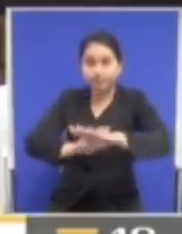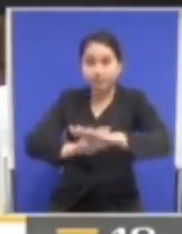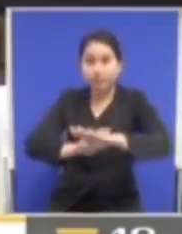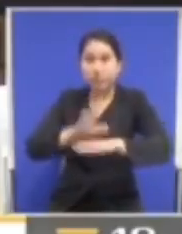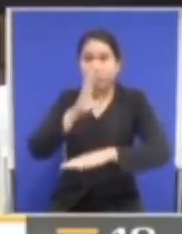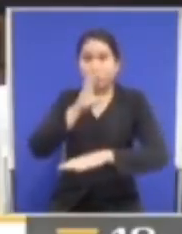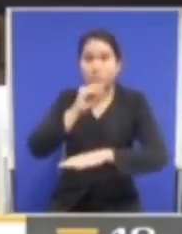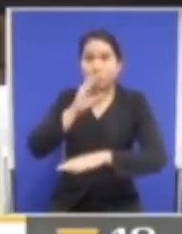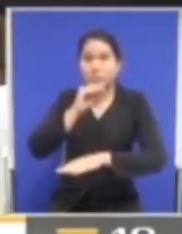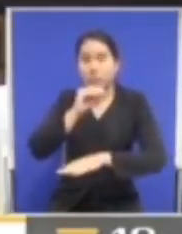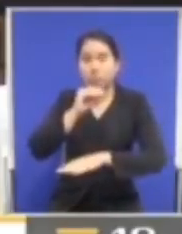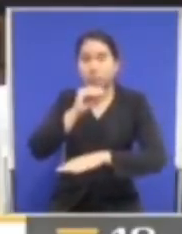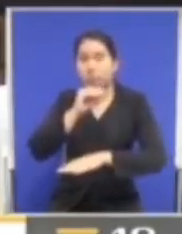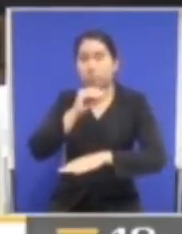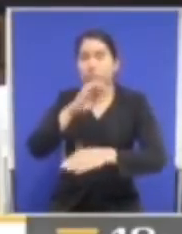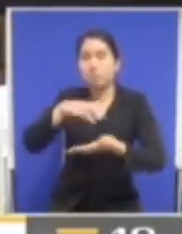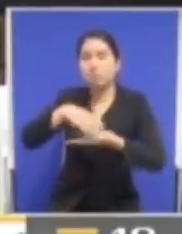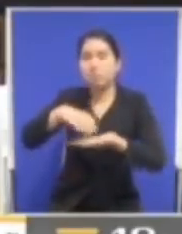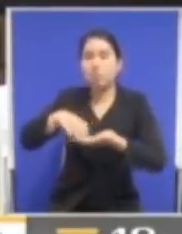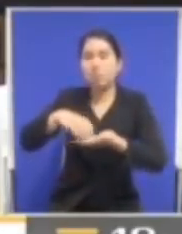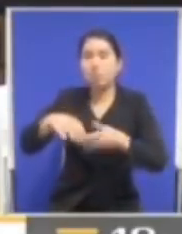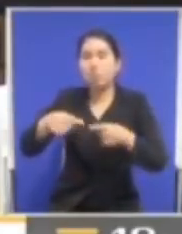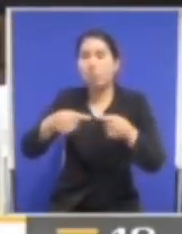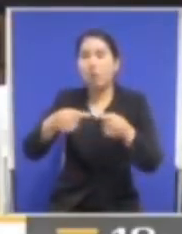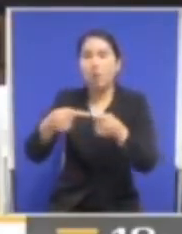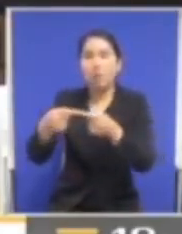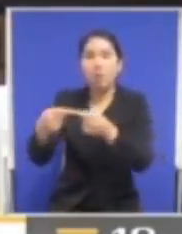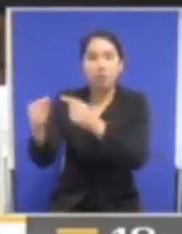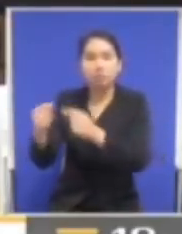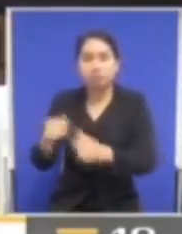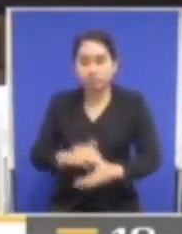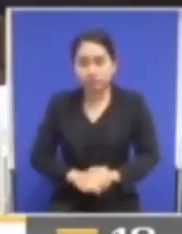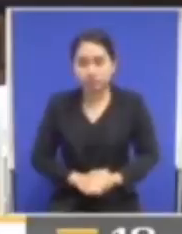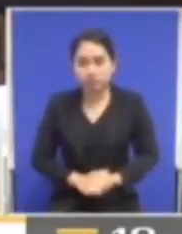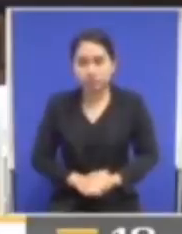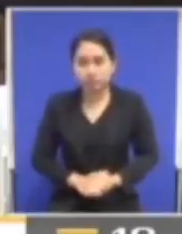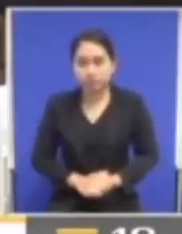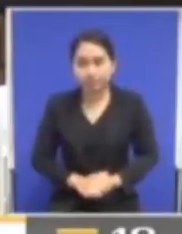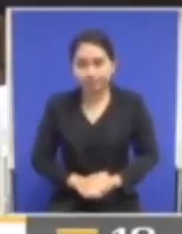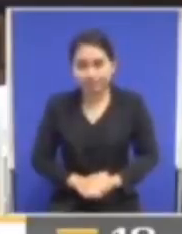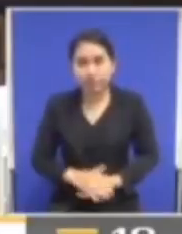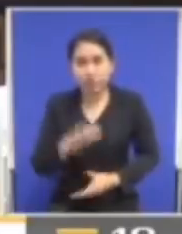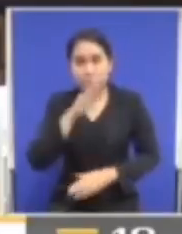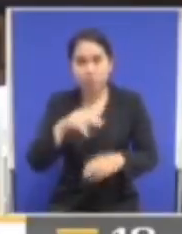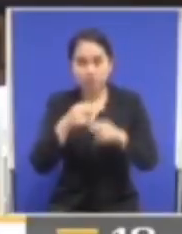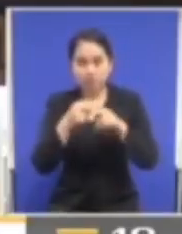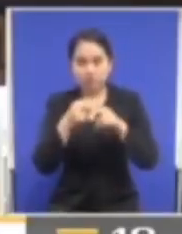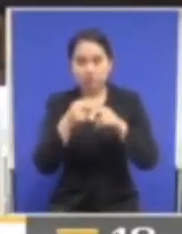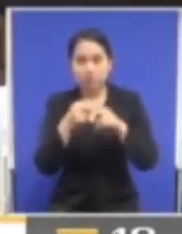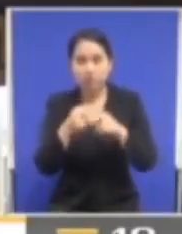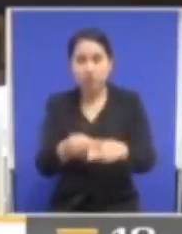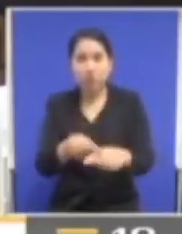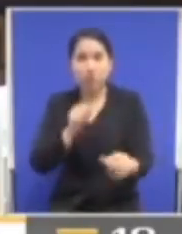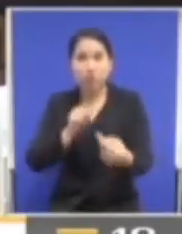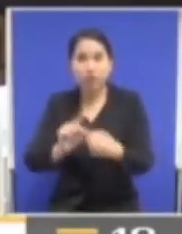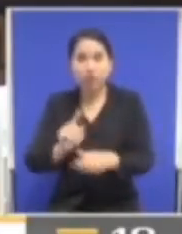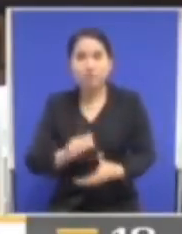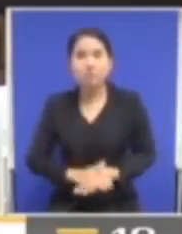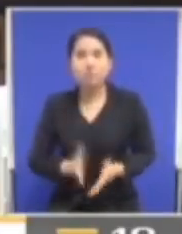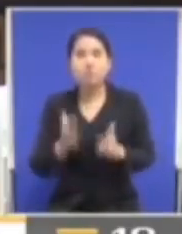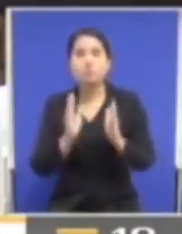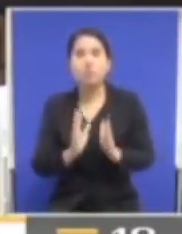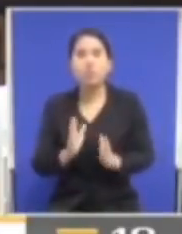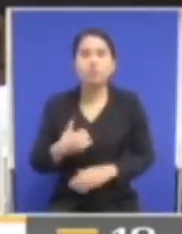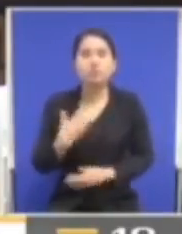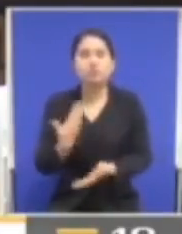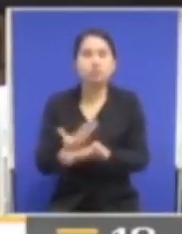ตอนนั้นเนี่ย จะนอกประเด็น แล้วก็นอกประเด็นจริงๆถ้าท่านพูดเฉพาะเรื่องที่มีคนมาติดต่อท่านจะให้เงิน